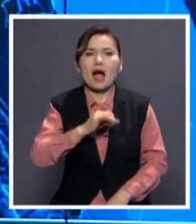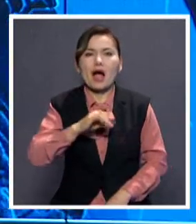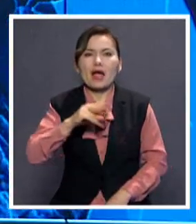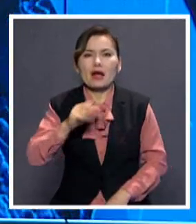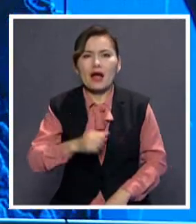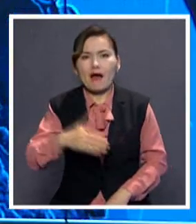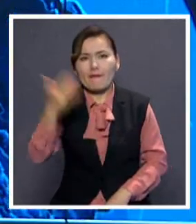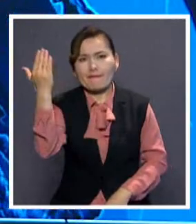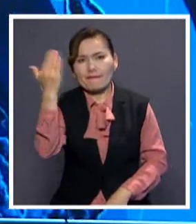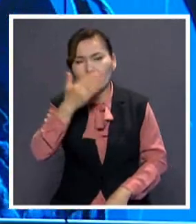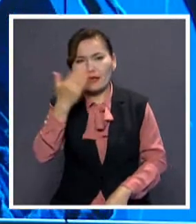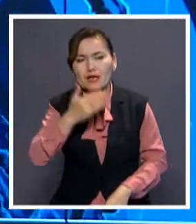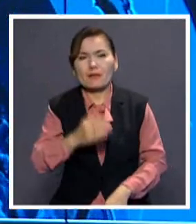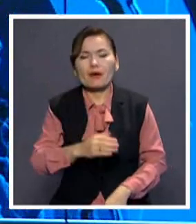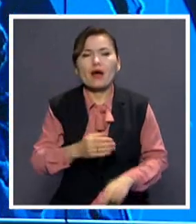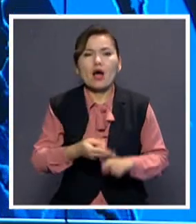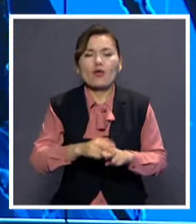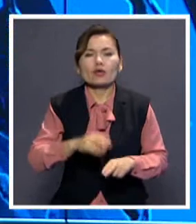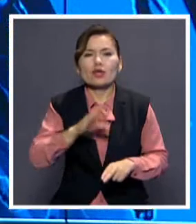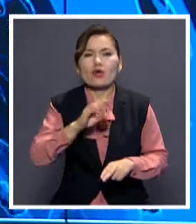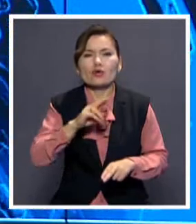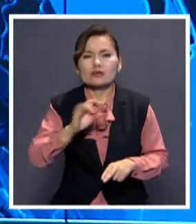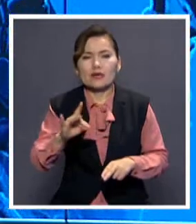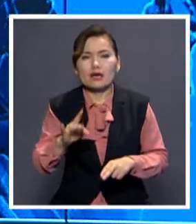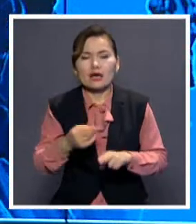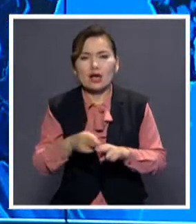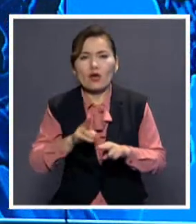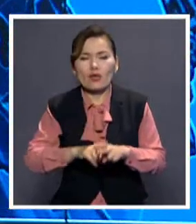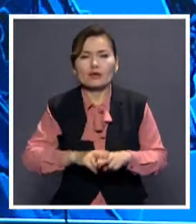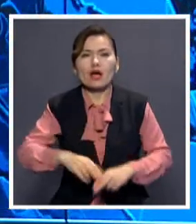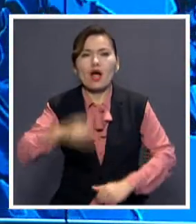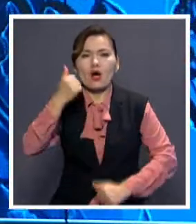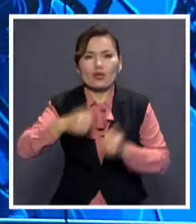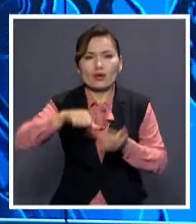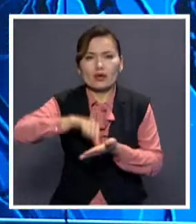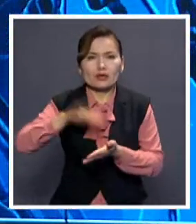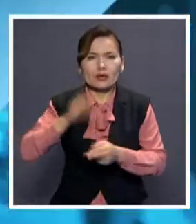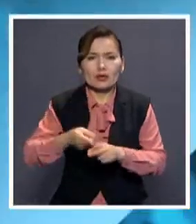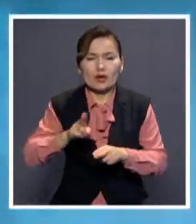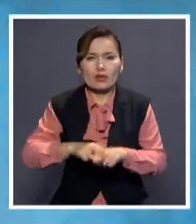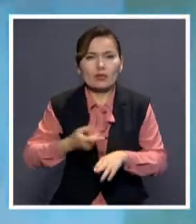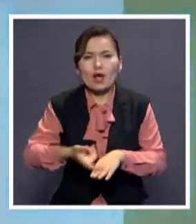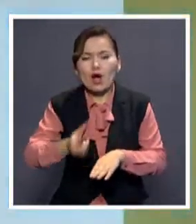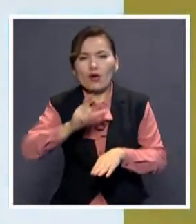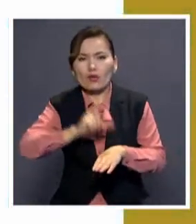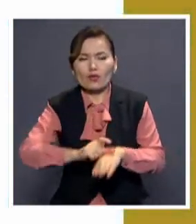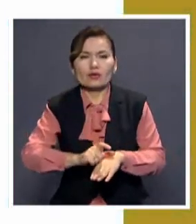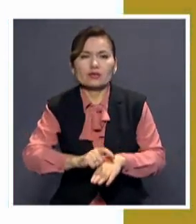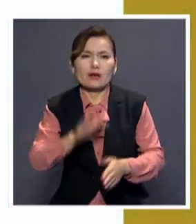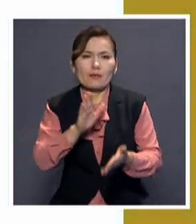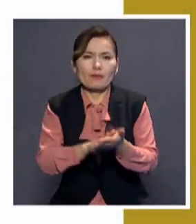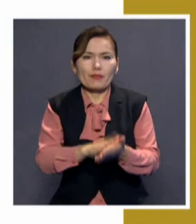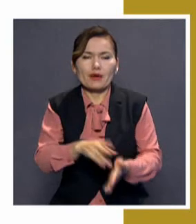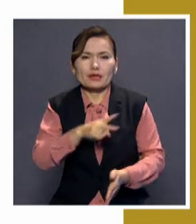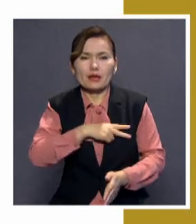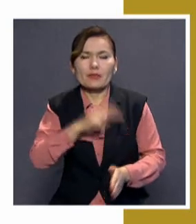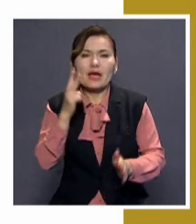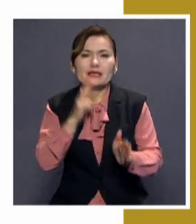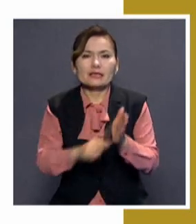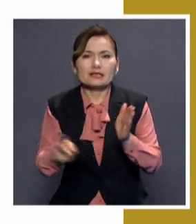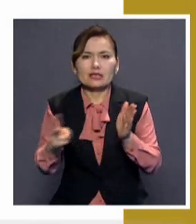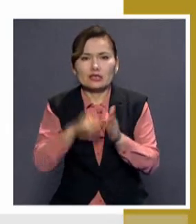фильмі Оскар сыйлығының шет тіліндегі ең үздік фильм аталымына үміткер. Кино әлеміндегі ең биік марапаттың тізіміне 87